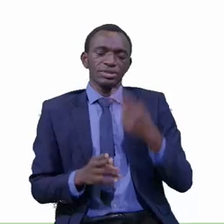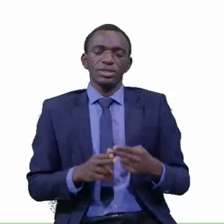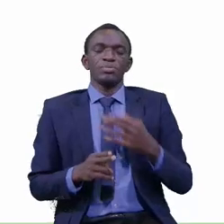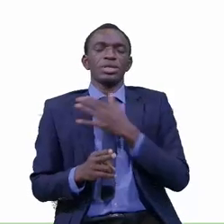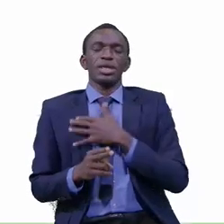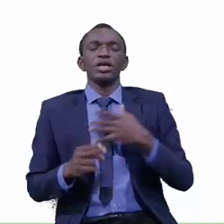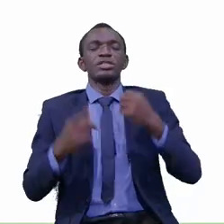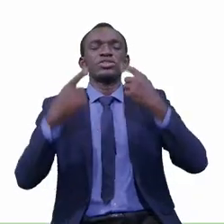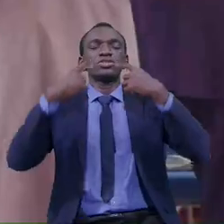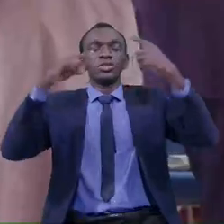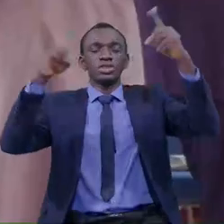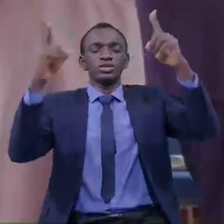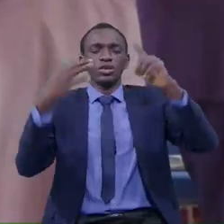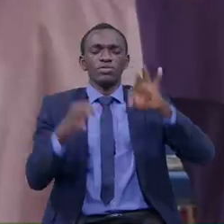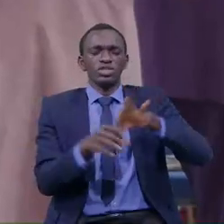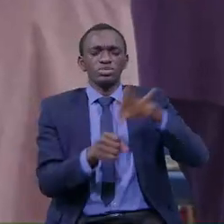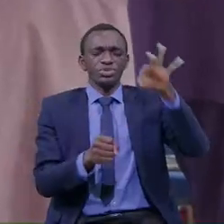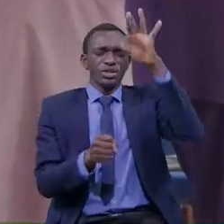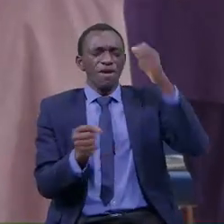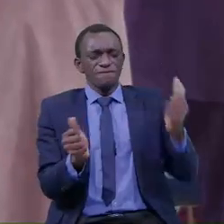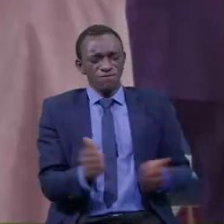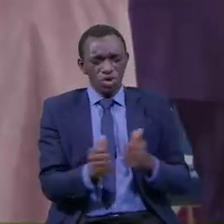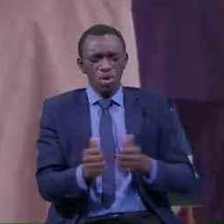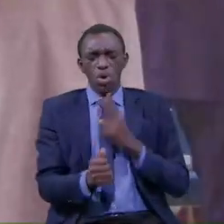que le succès de l'esprit vous suive à la maison.